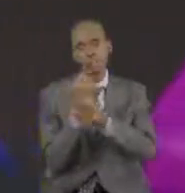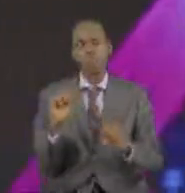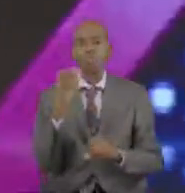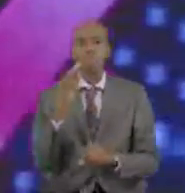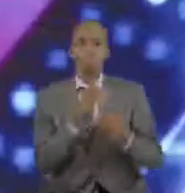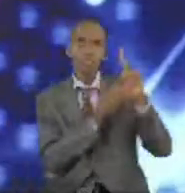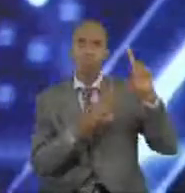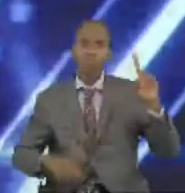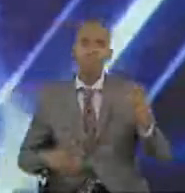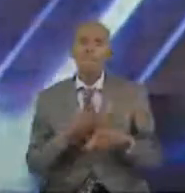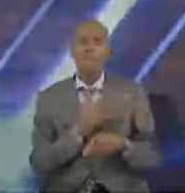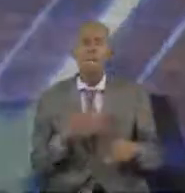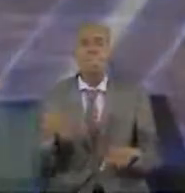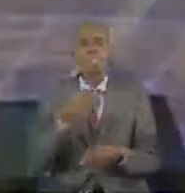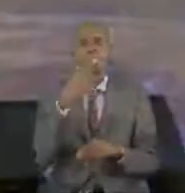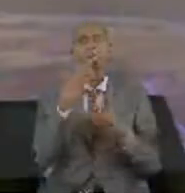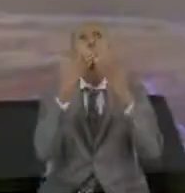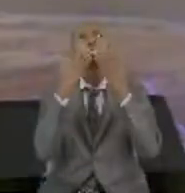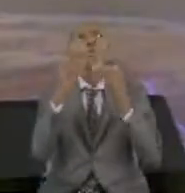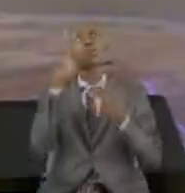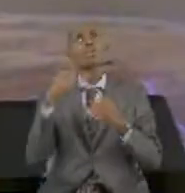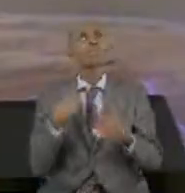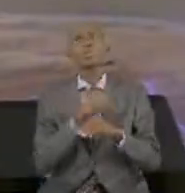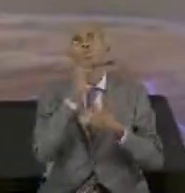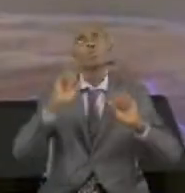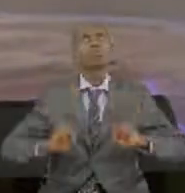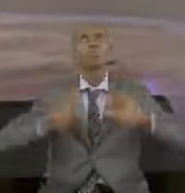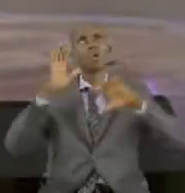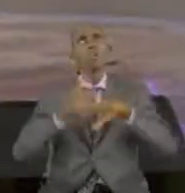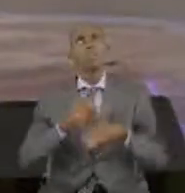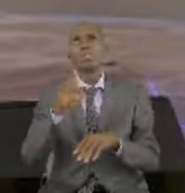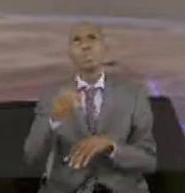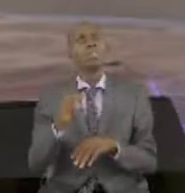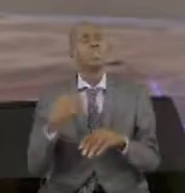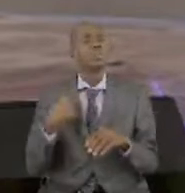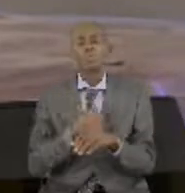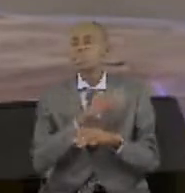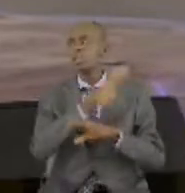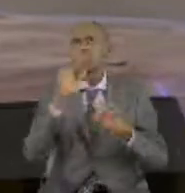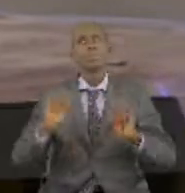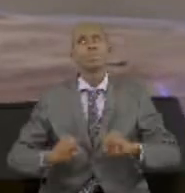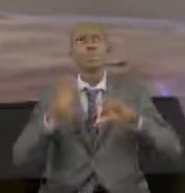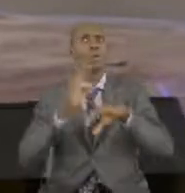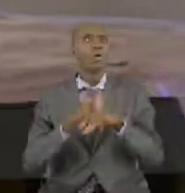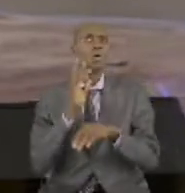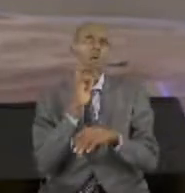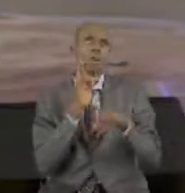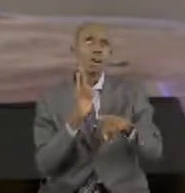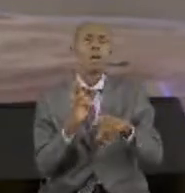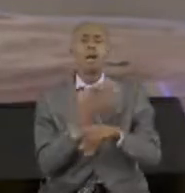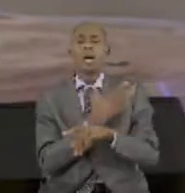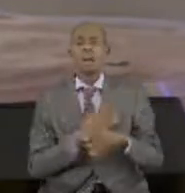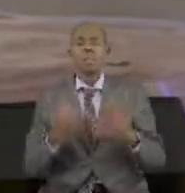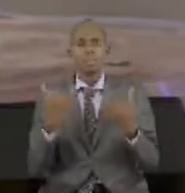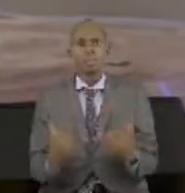du seigneur et il dit dieu merci on avait peut dire merci qu'on n'a pas abandonné dieu merci qu'on ne s'est pas découragé et il